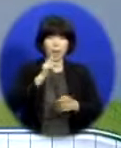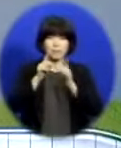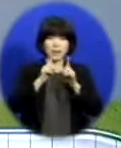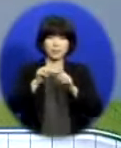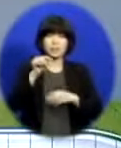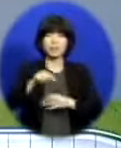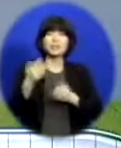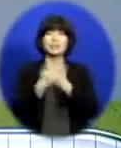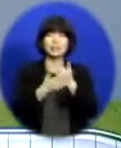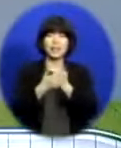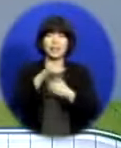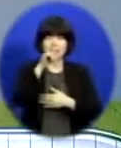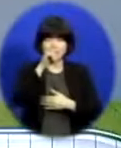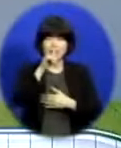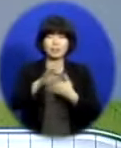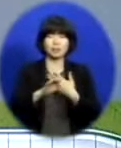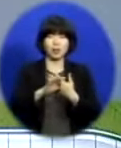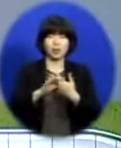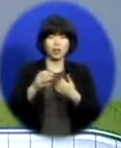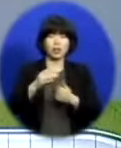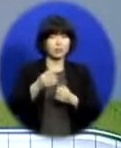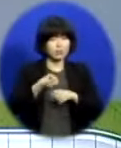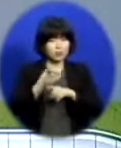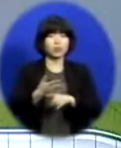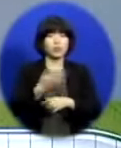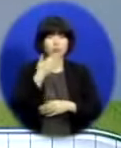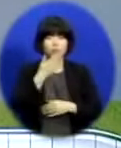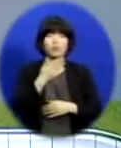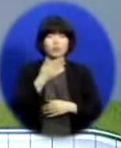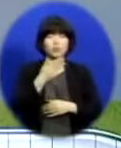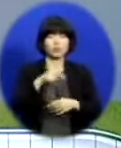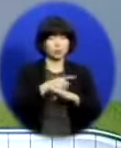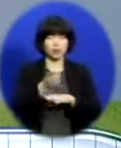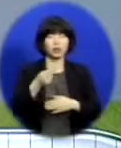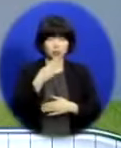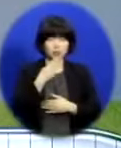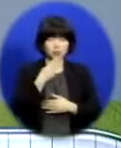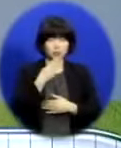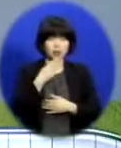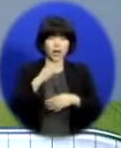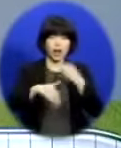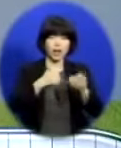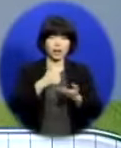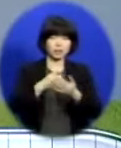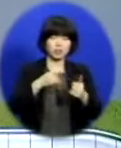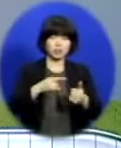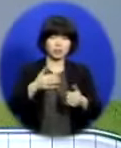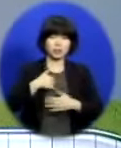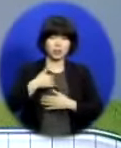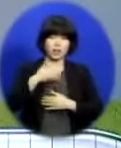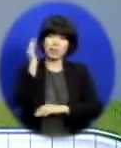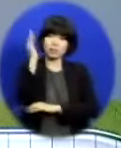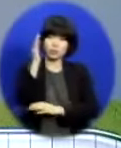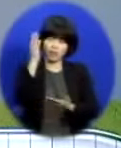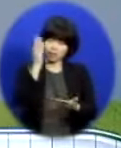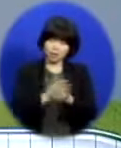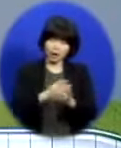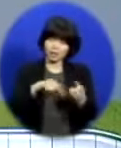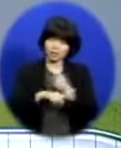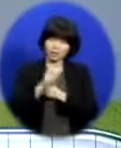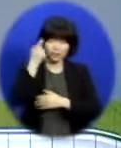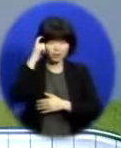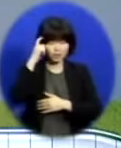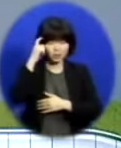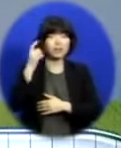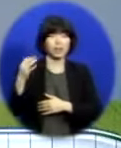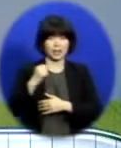있으면 전하는 수밖에 없잖아요 하나님께서 저에게 아예 설교를 하지 말라고 하시는 건가 이런 생각도